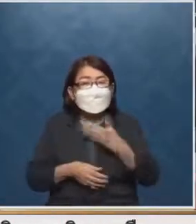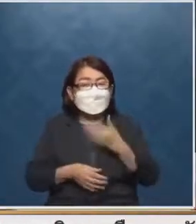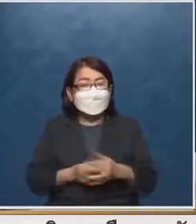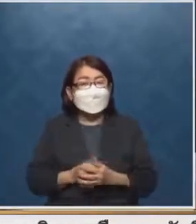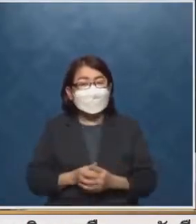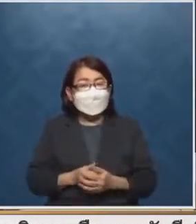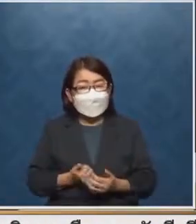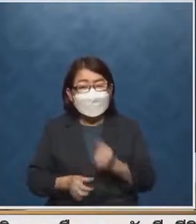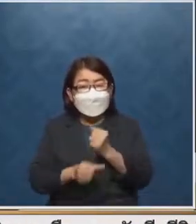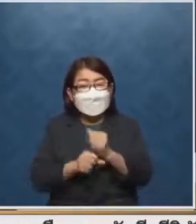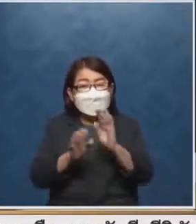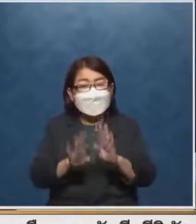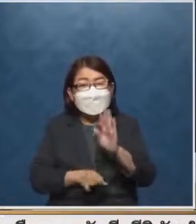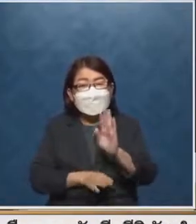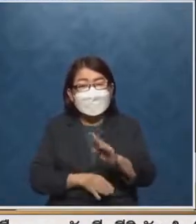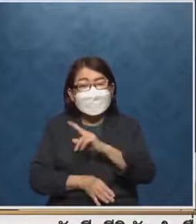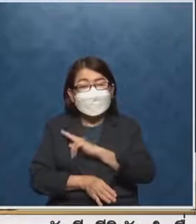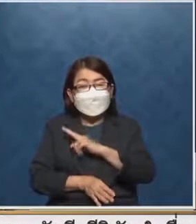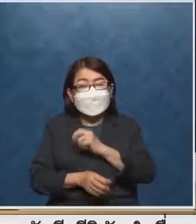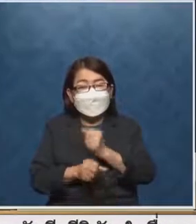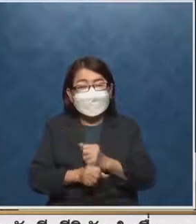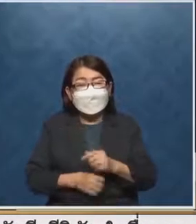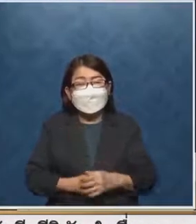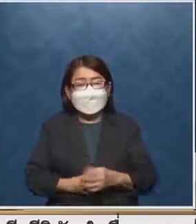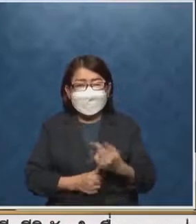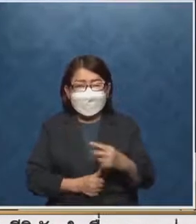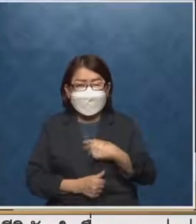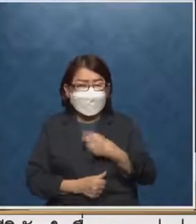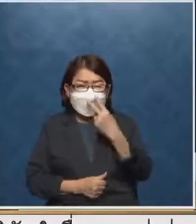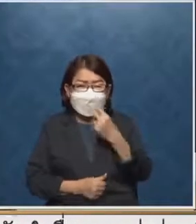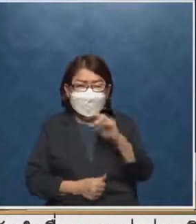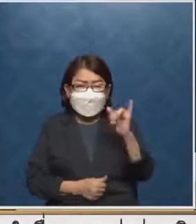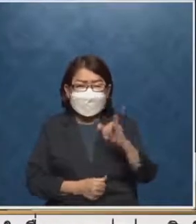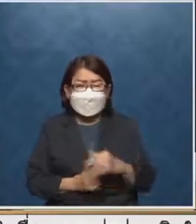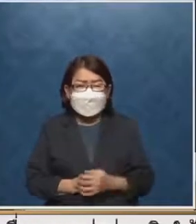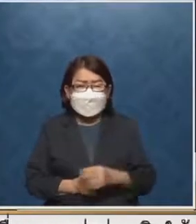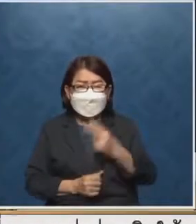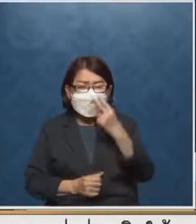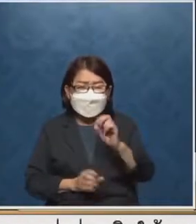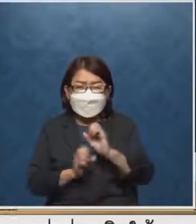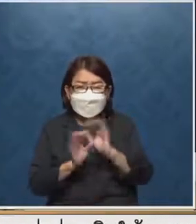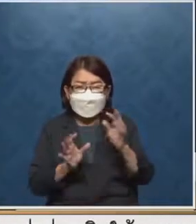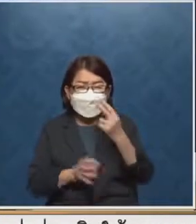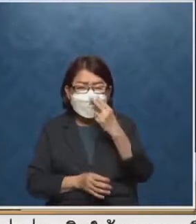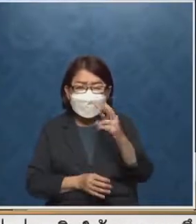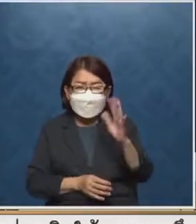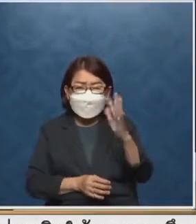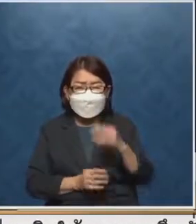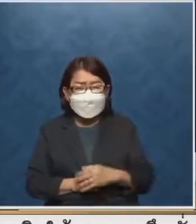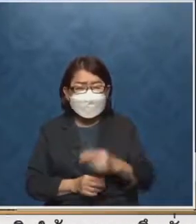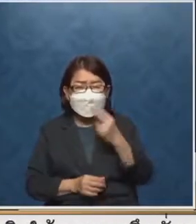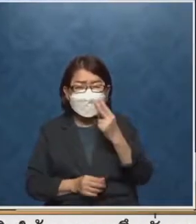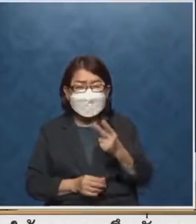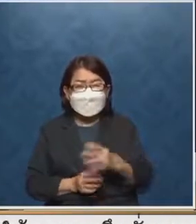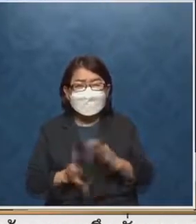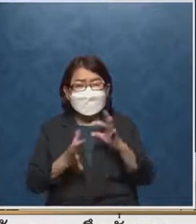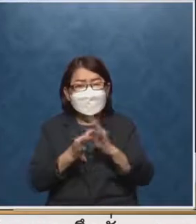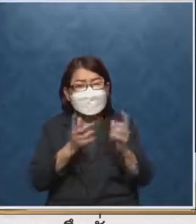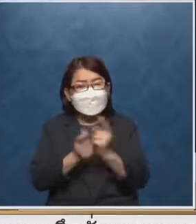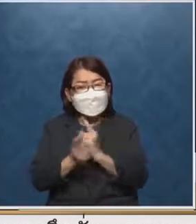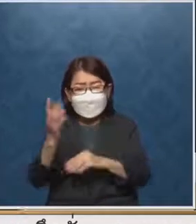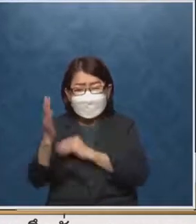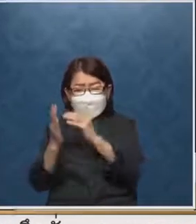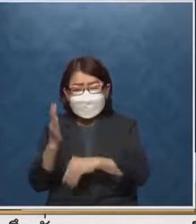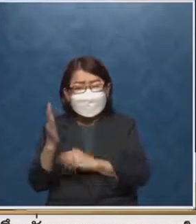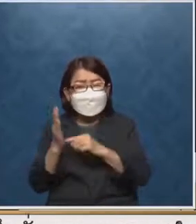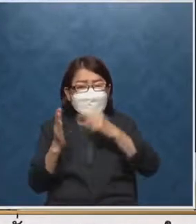แบบนี้แต่ผมยังไม่เห็นภารกิจของท่านที่ทำออกมาเป็นรูปธรรมในสังคมของประเทศไทยเนี่ย